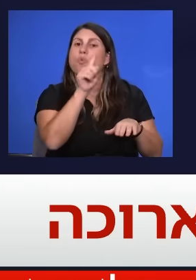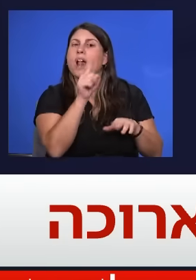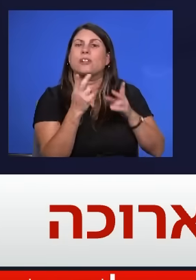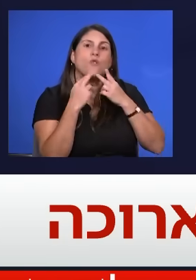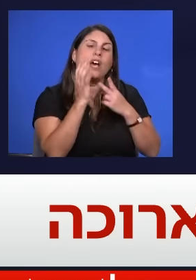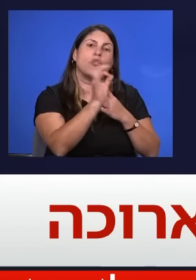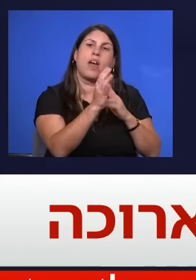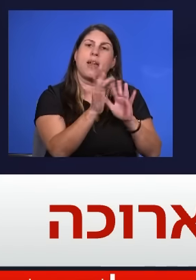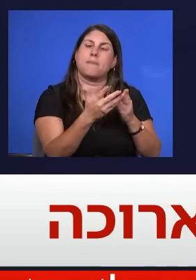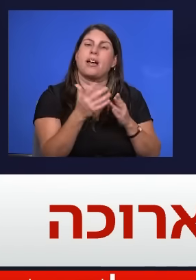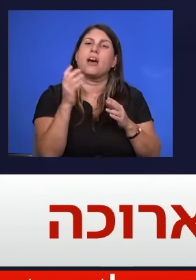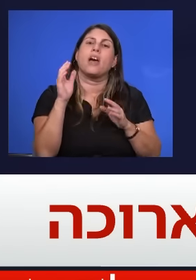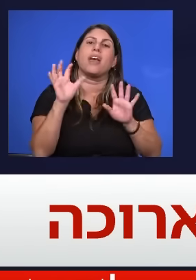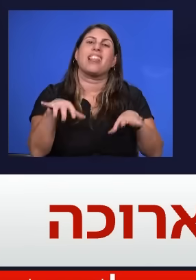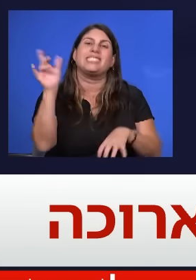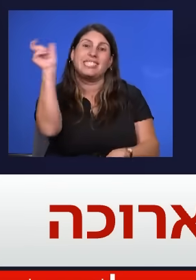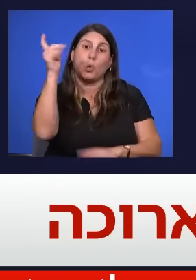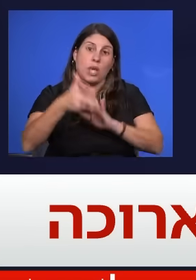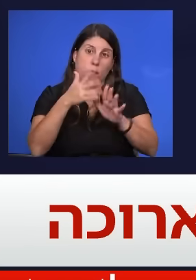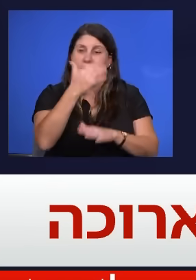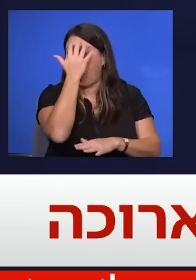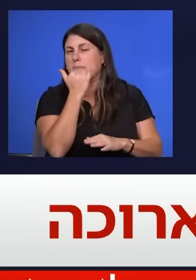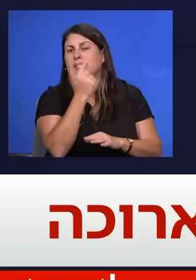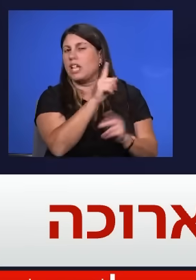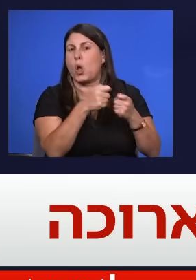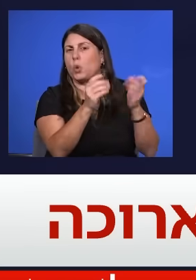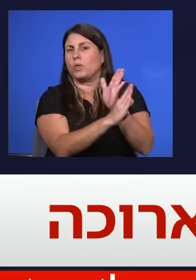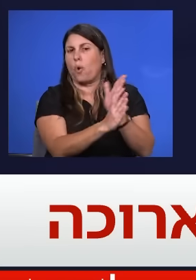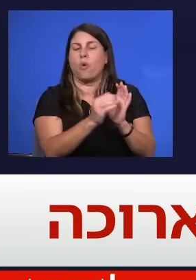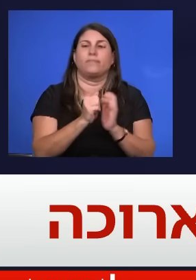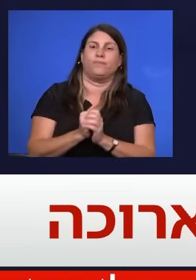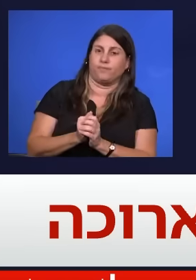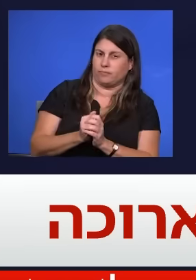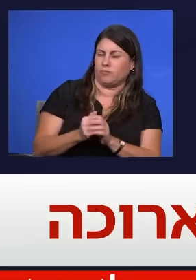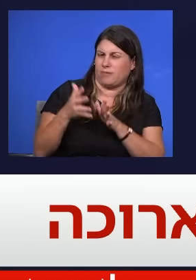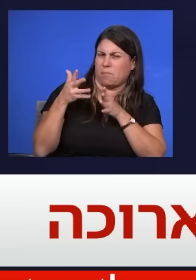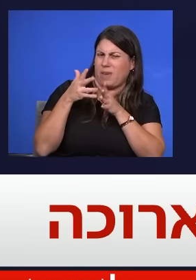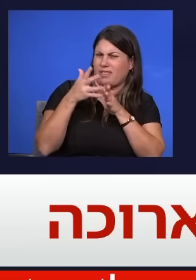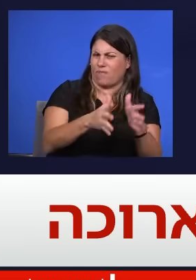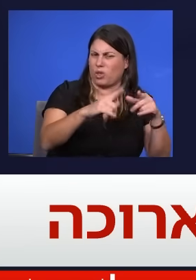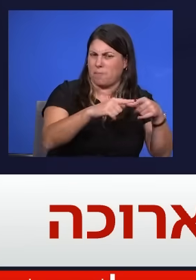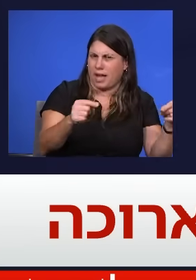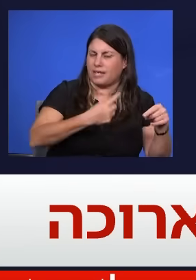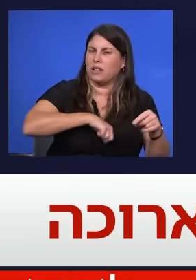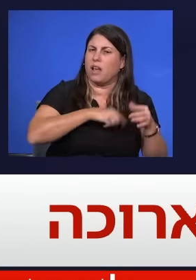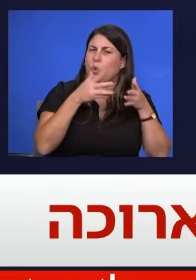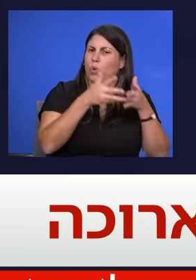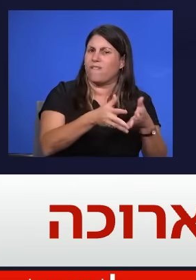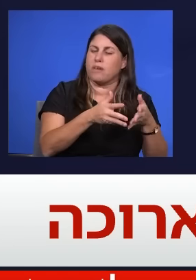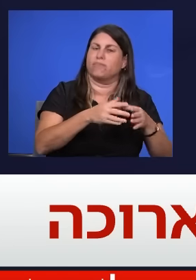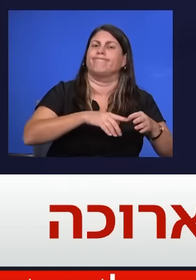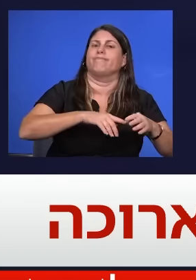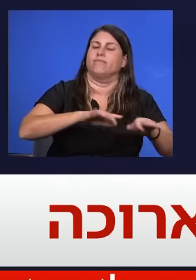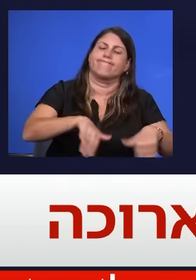טורקיה ארדואן היום שאומר חמאס הוא לא ארגון טרור. אני אתייחס לתקיפות שלנו בעזה. אנחנו תוקפים מסביב לשעון כל מידע